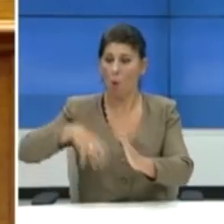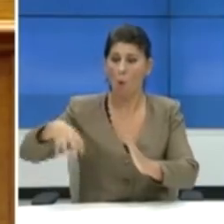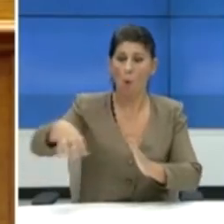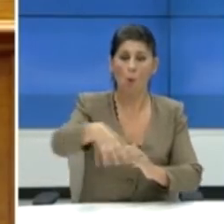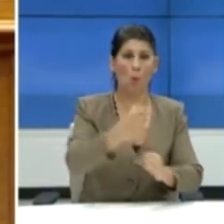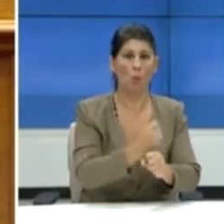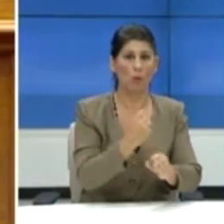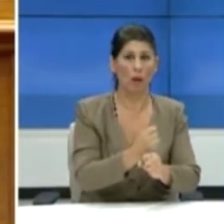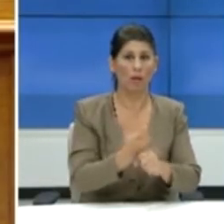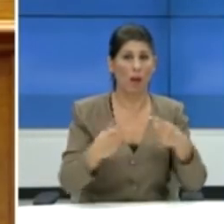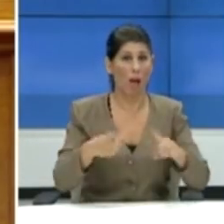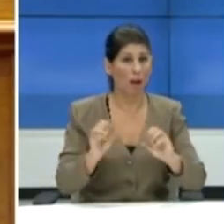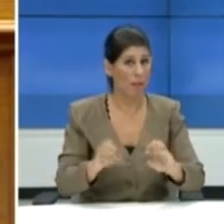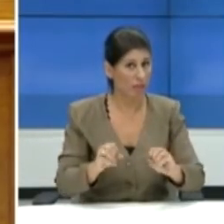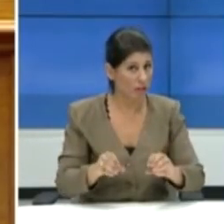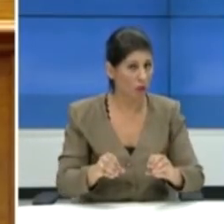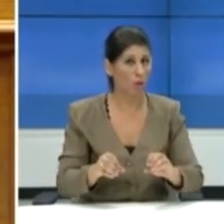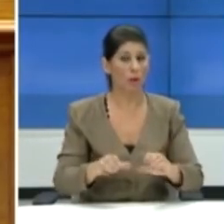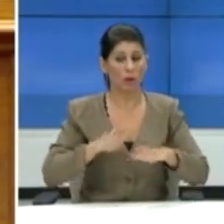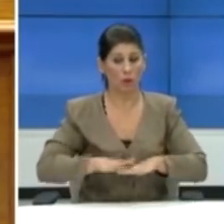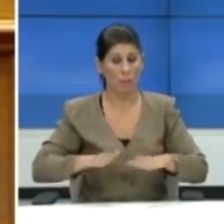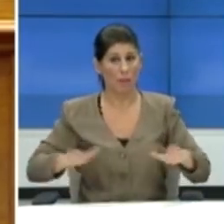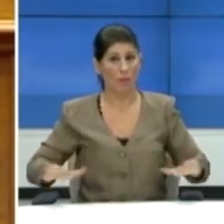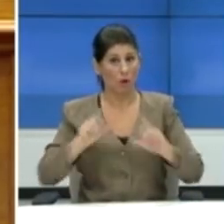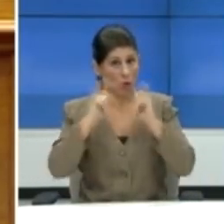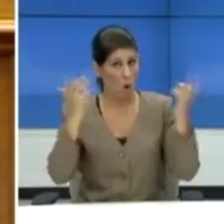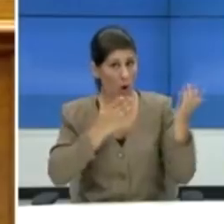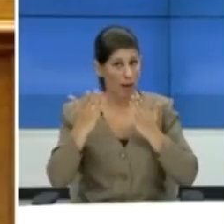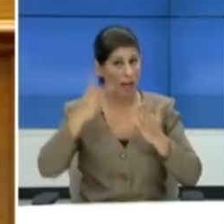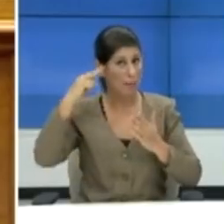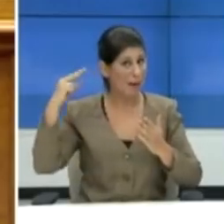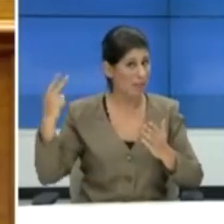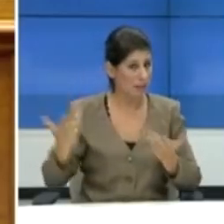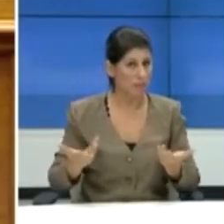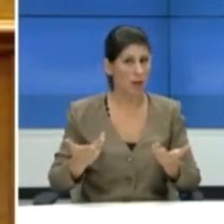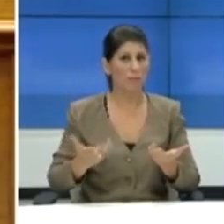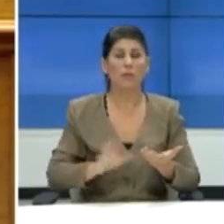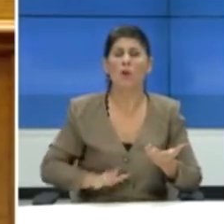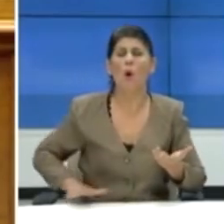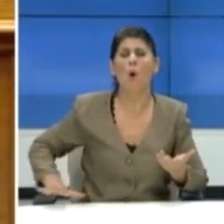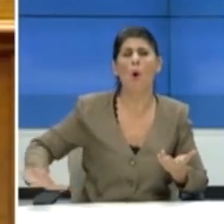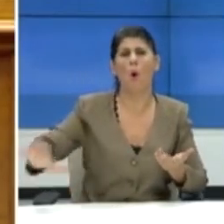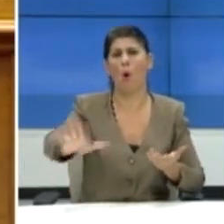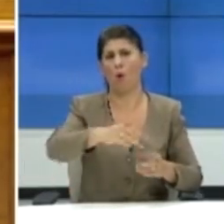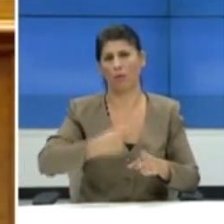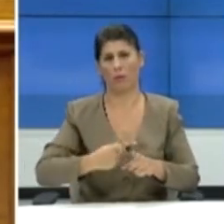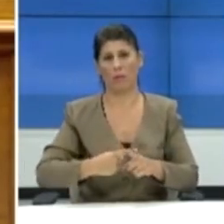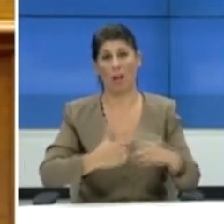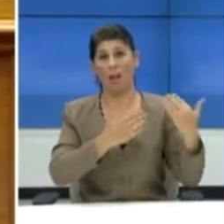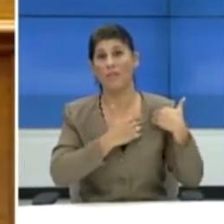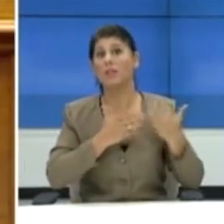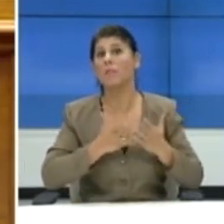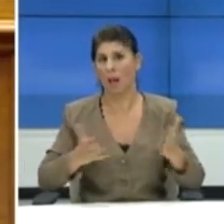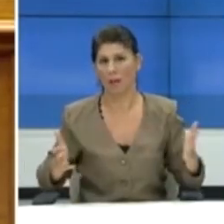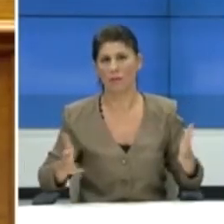δουλειάς, των εκπαιδευτικών, των παιδιών μας στα σχολεία και τα πανεπιστήμια παντού. Οι ευθύνες είναι